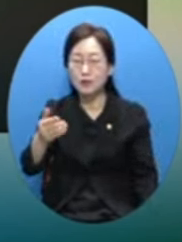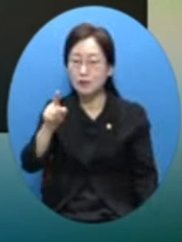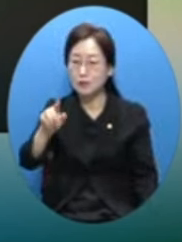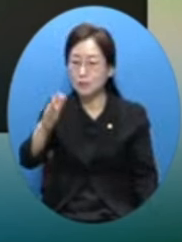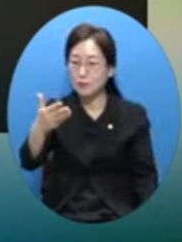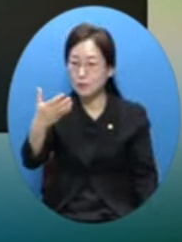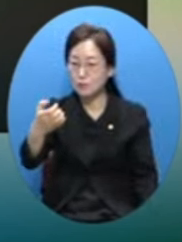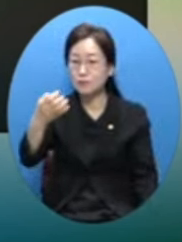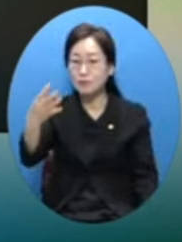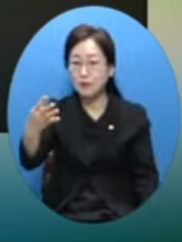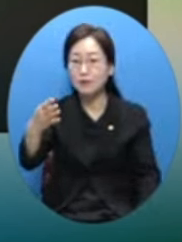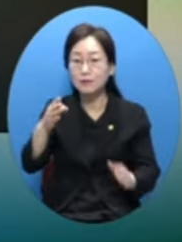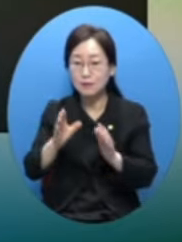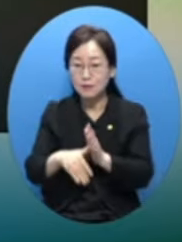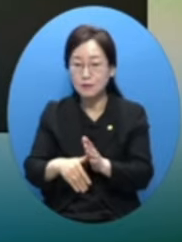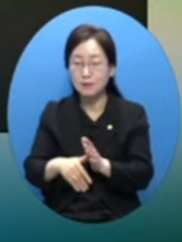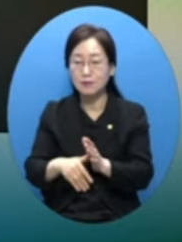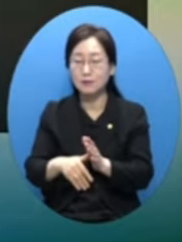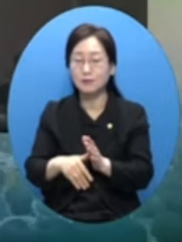1894년